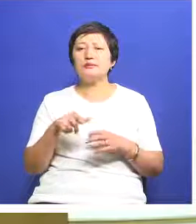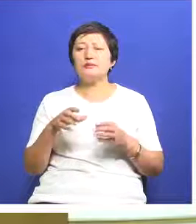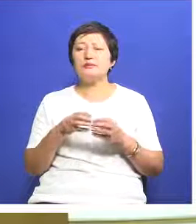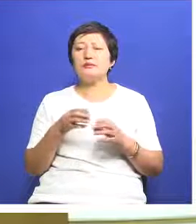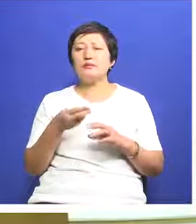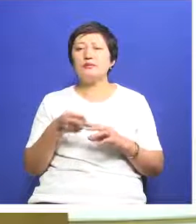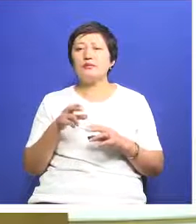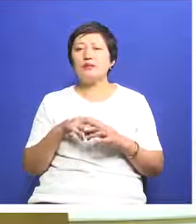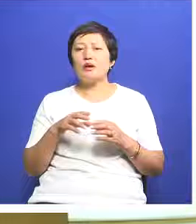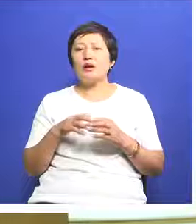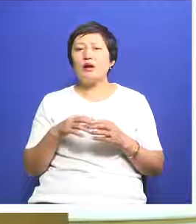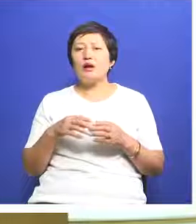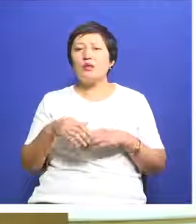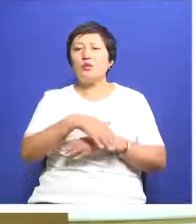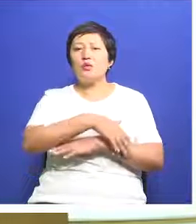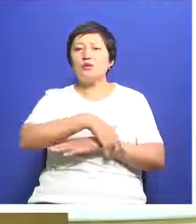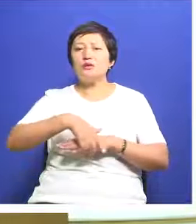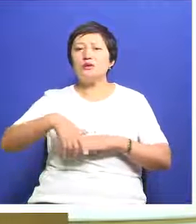бизде мынау